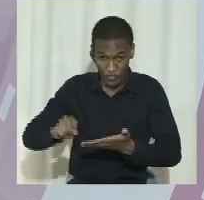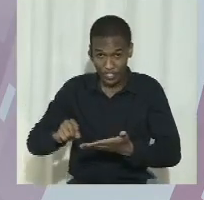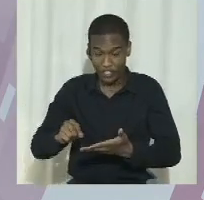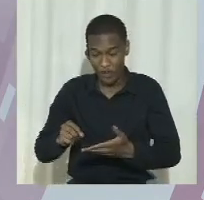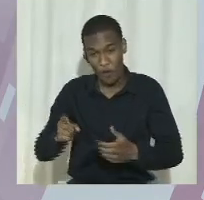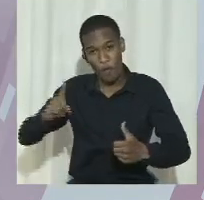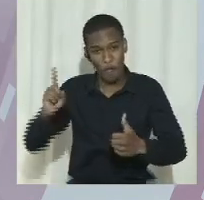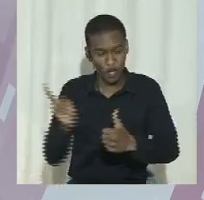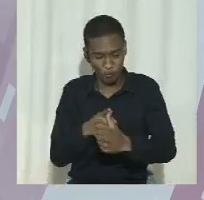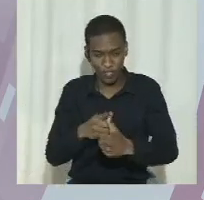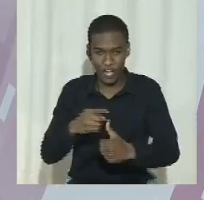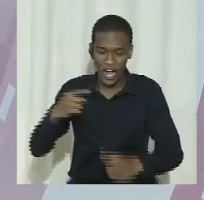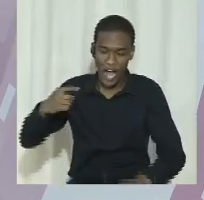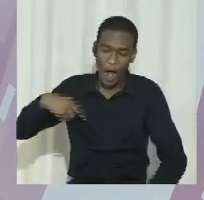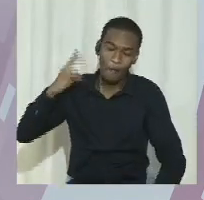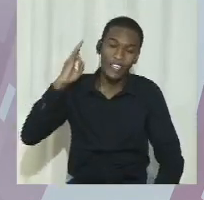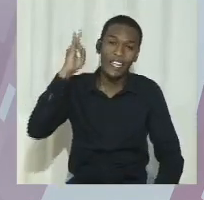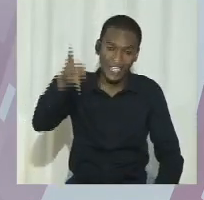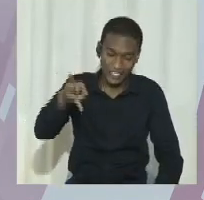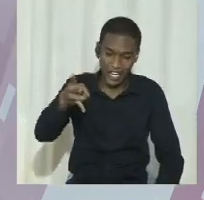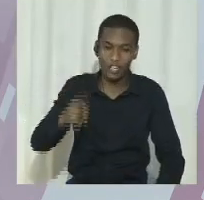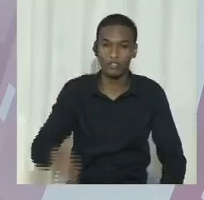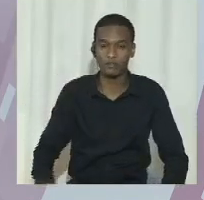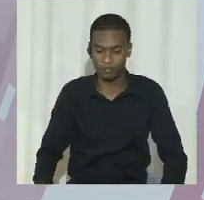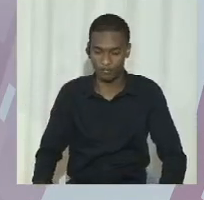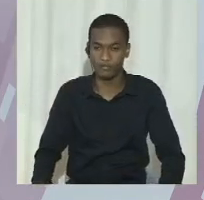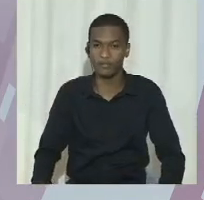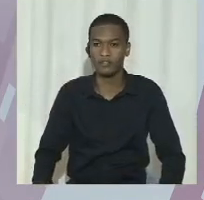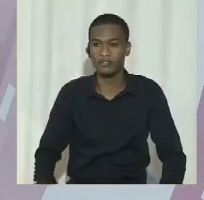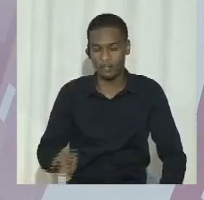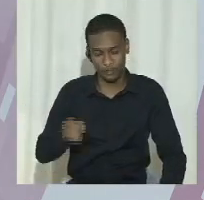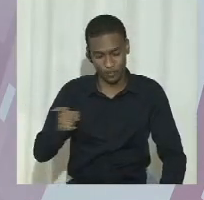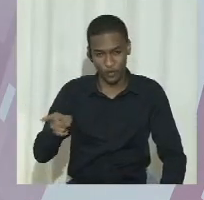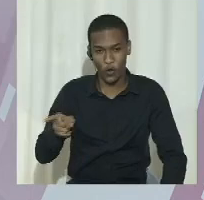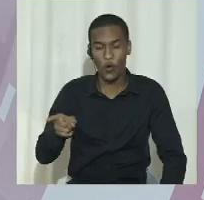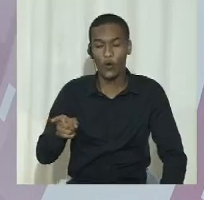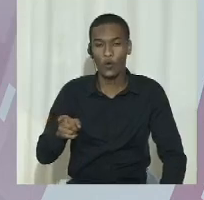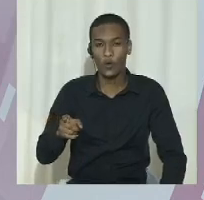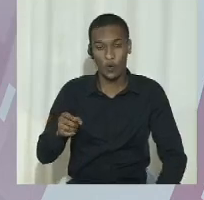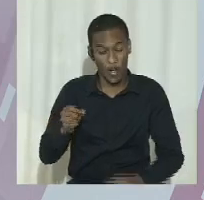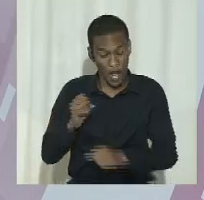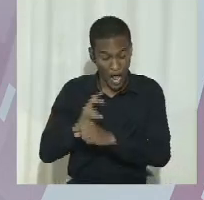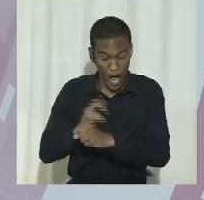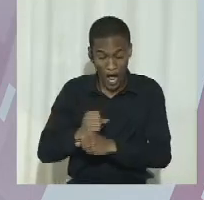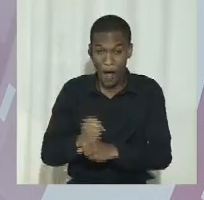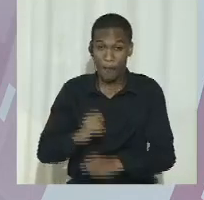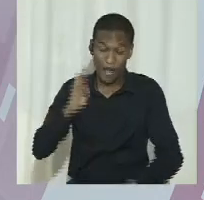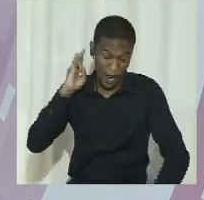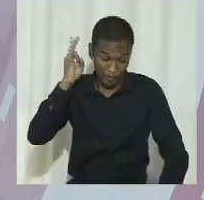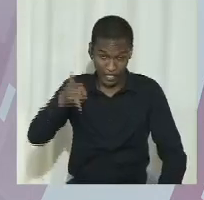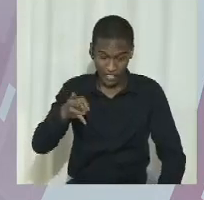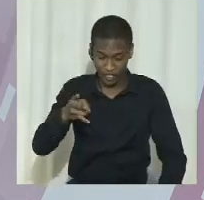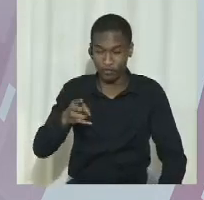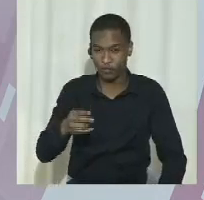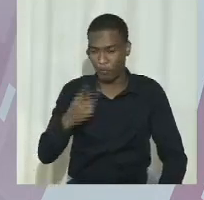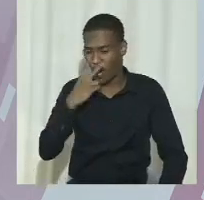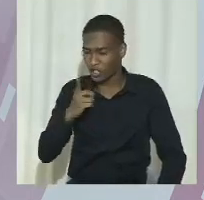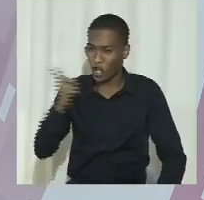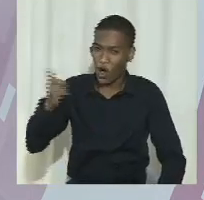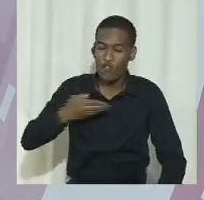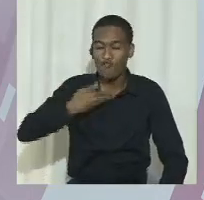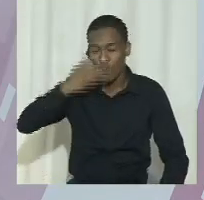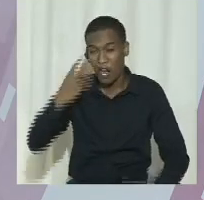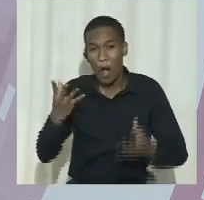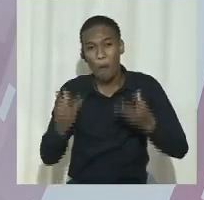amin'iny herinandro iny ary eo zany tsika dia ho an'ireo olona marefo a sy anao